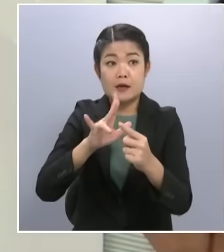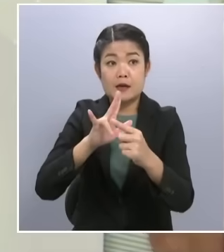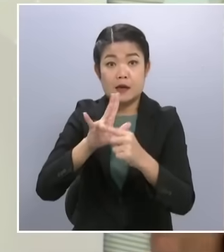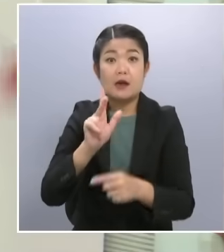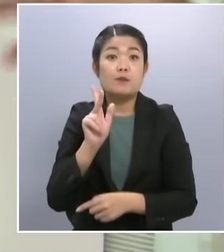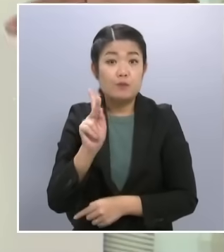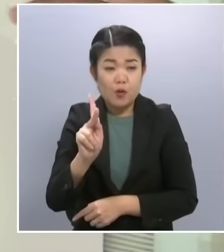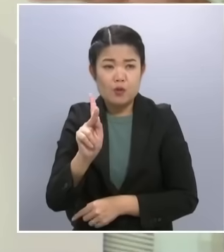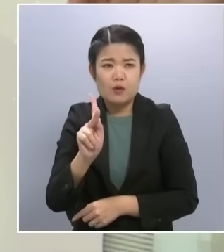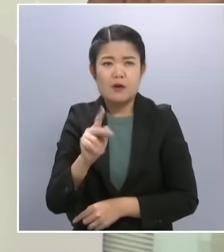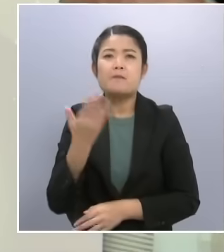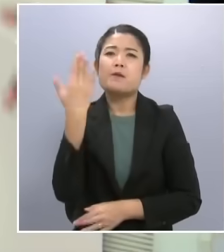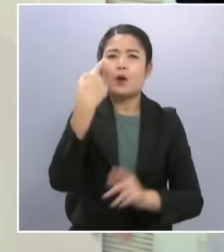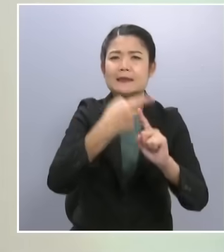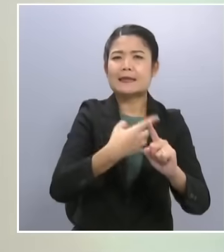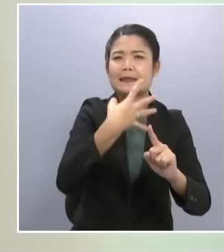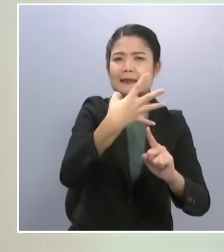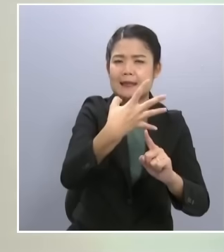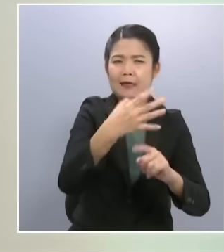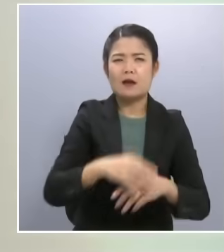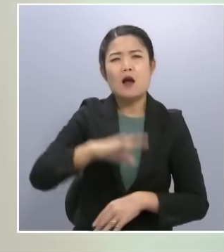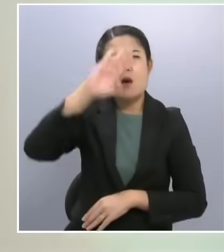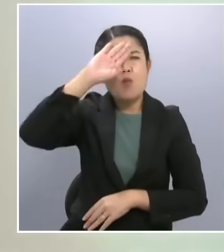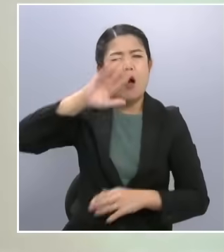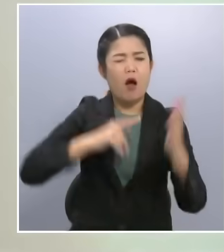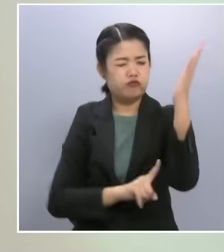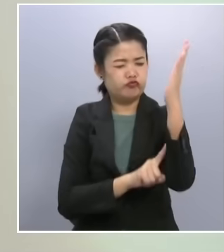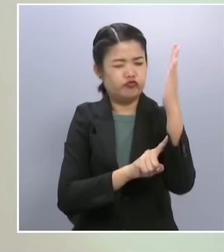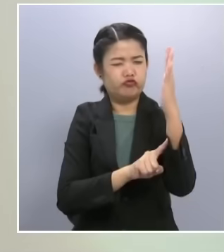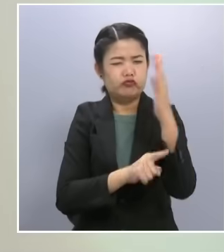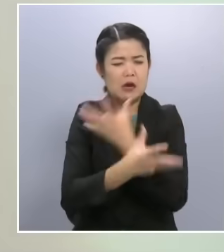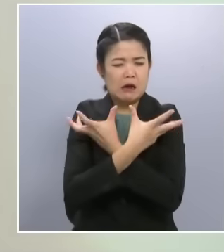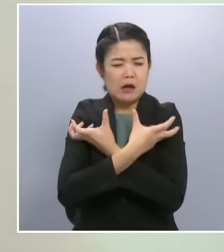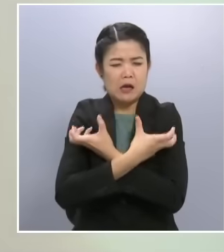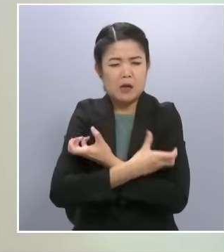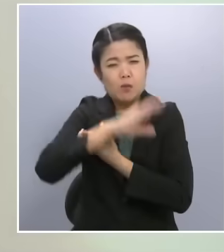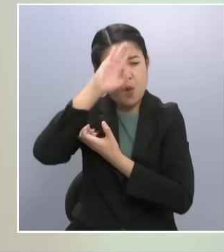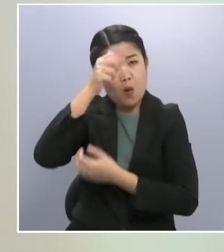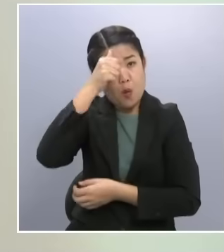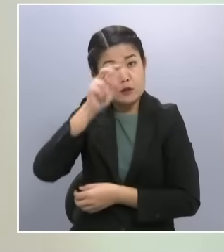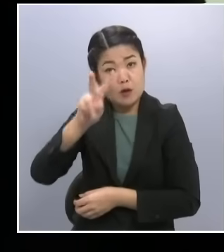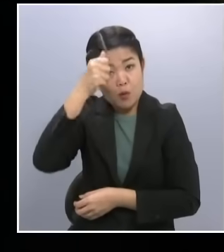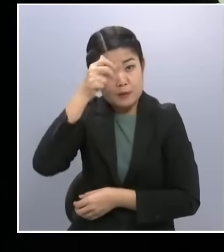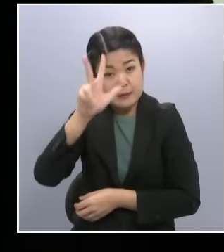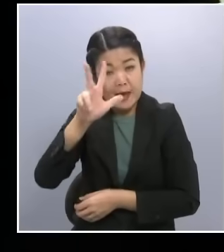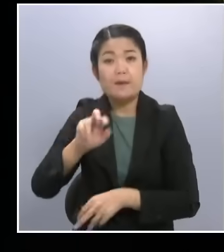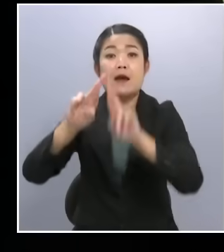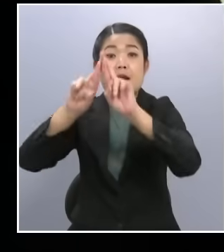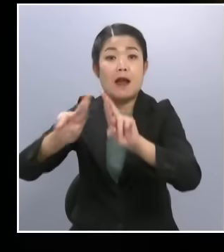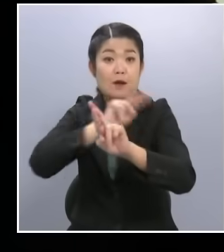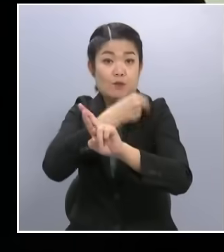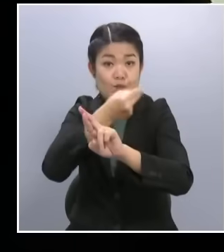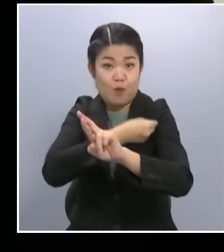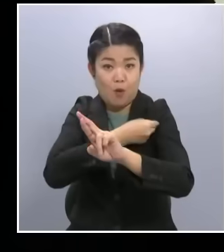เมษายนที่ผ่านมาค่ะเธอมีอาการไข้ปวดตัวเป็นมาประมาณ 2-3วันก็ไปหาหมอที่คลินิกแห่งหนึ่งที่จังหวัด